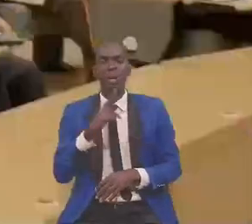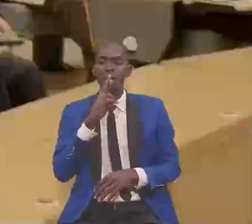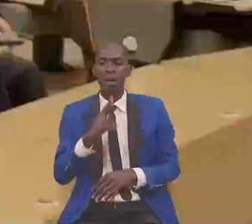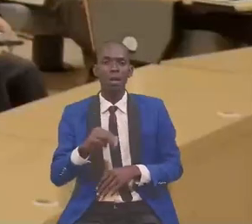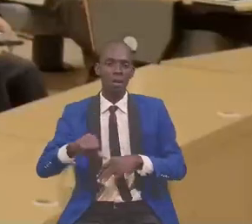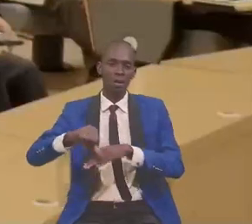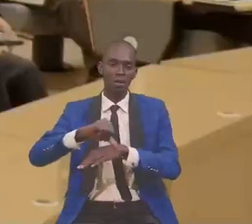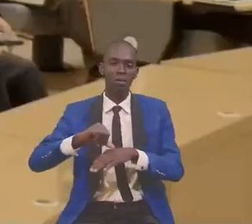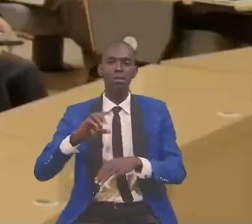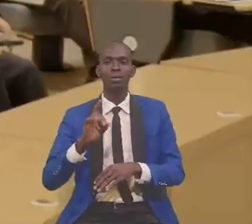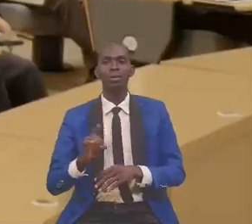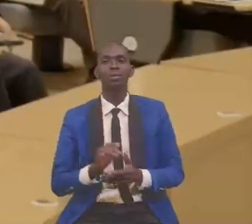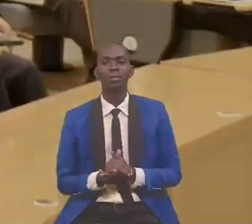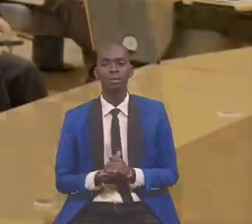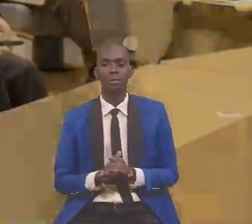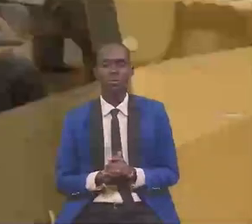Regardez.